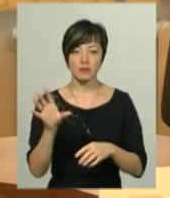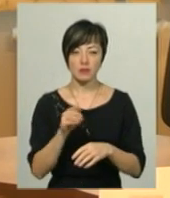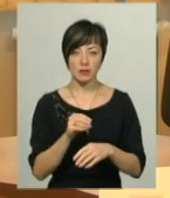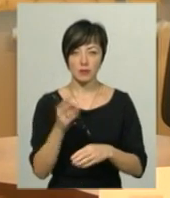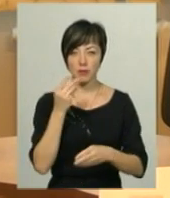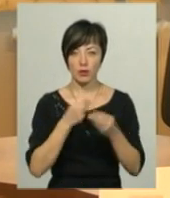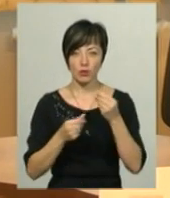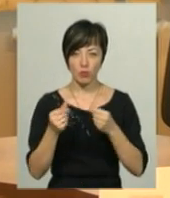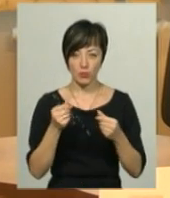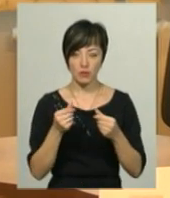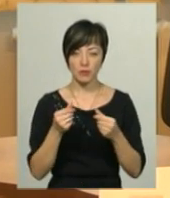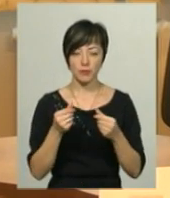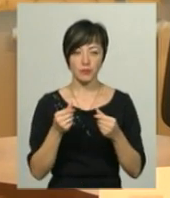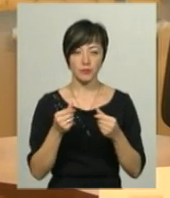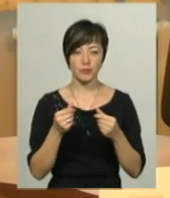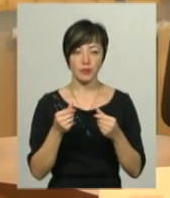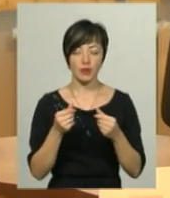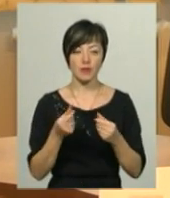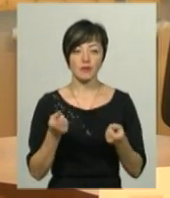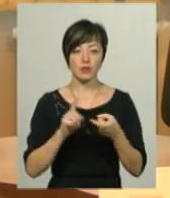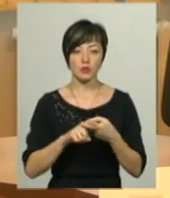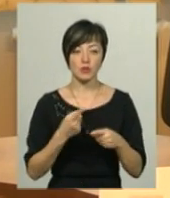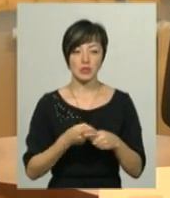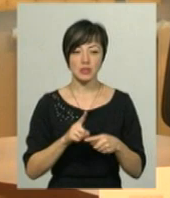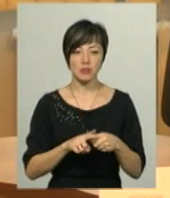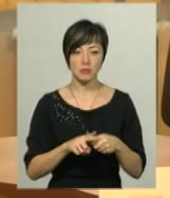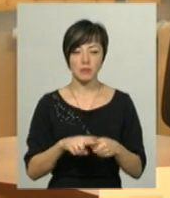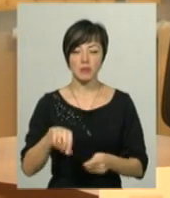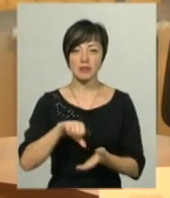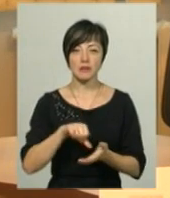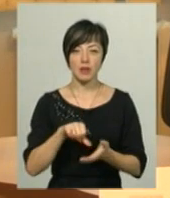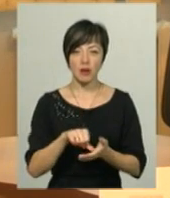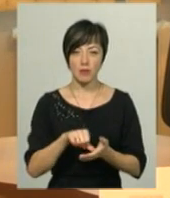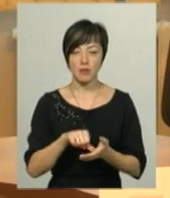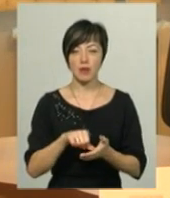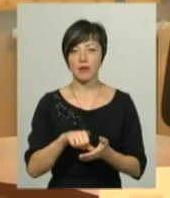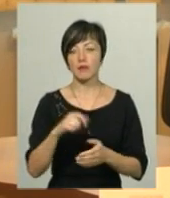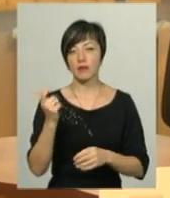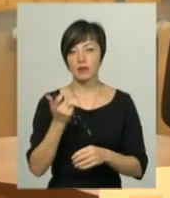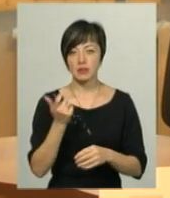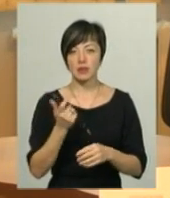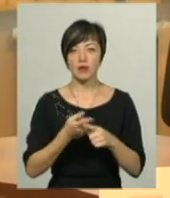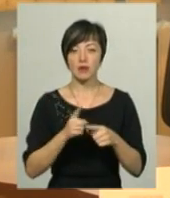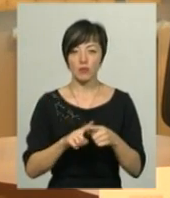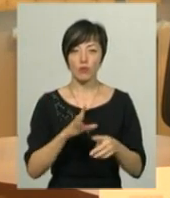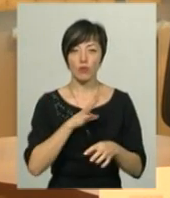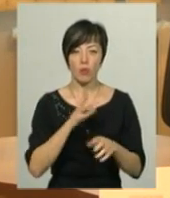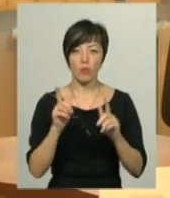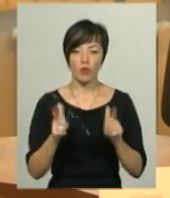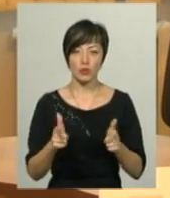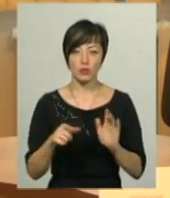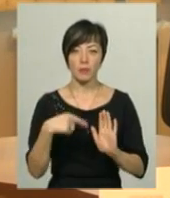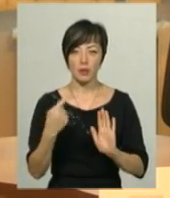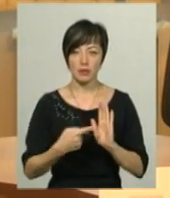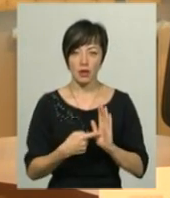тобто підробленими. В зв'язку з цим представниками правовласника з безпосереднім імпортером товару було погоджено